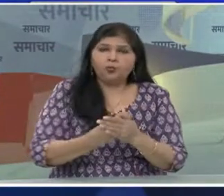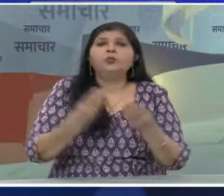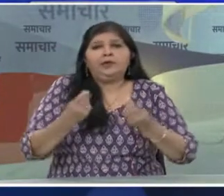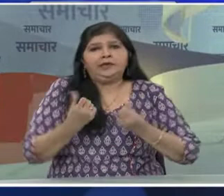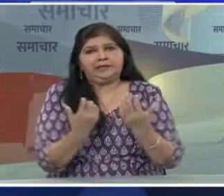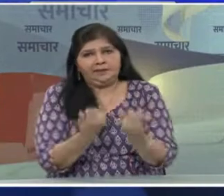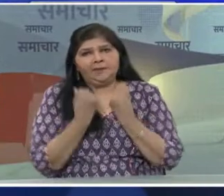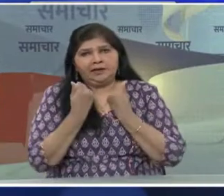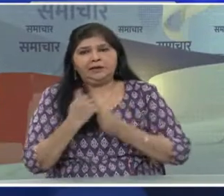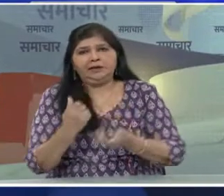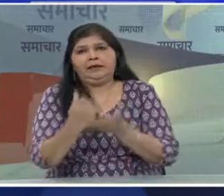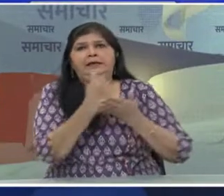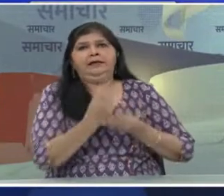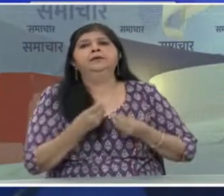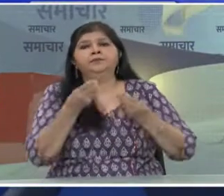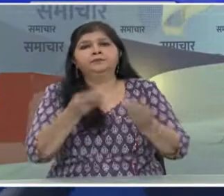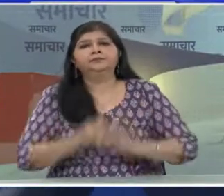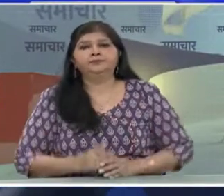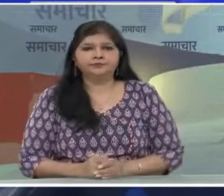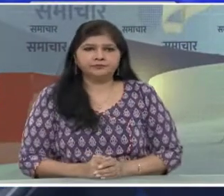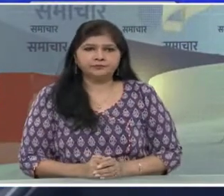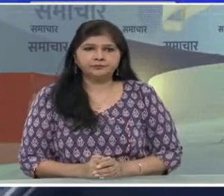मिलेगी, मदद मिलेगी।